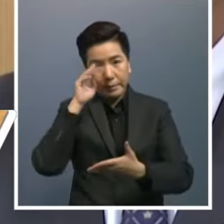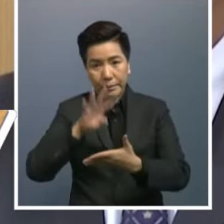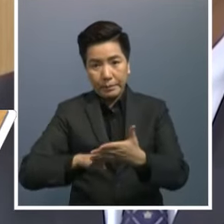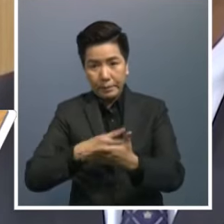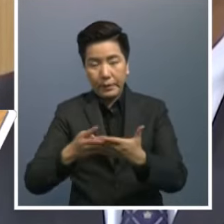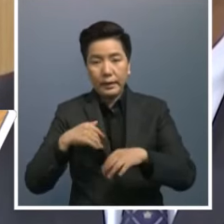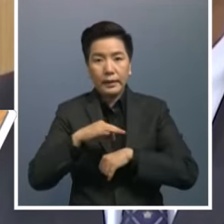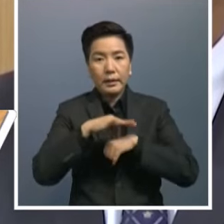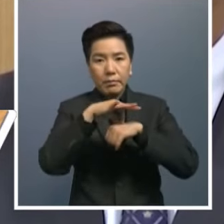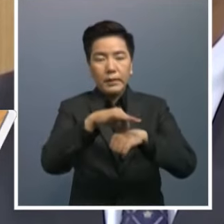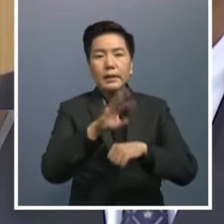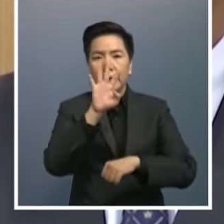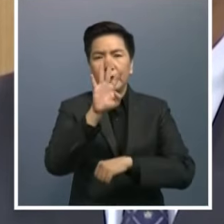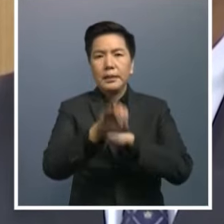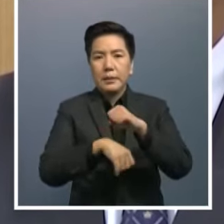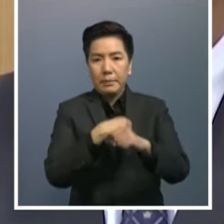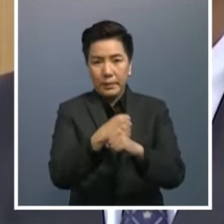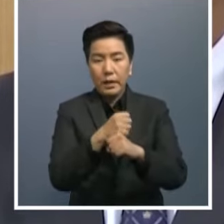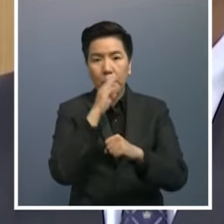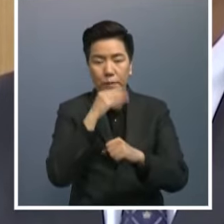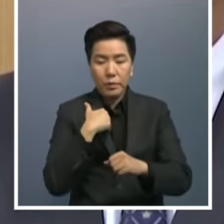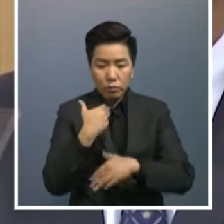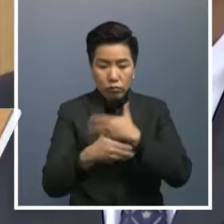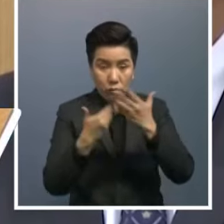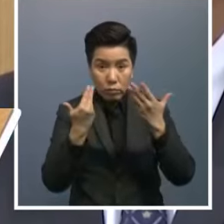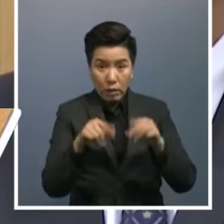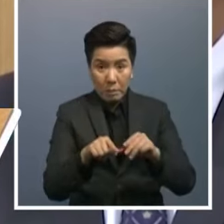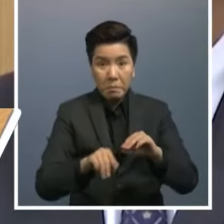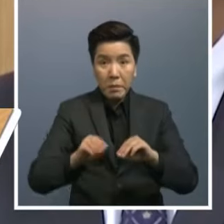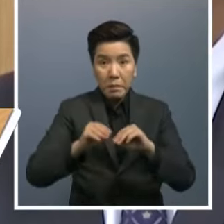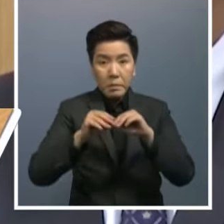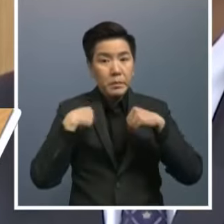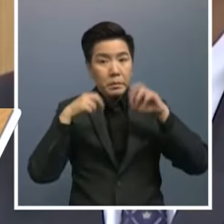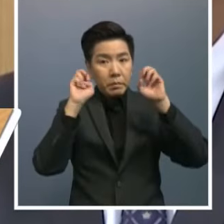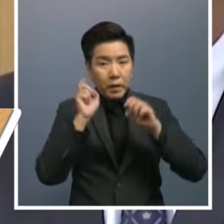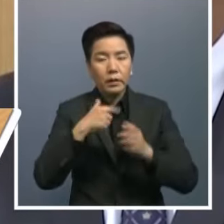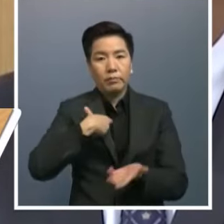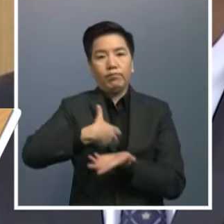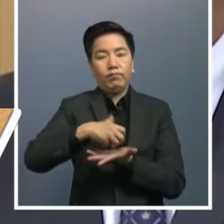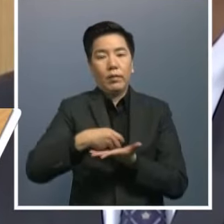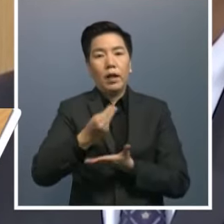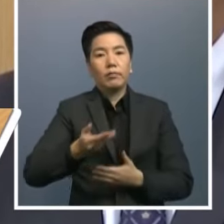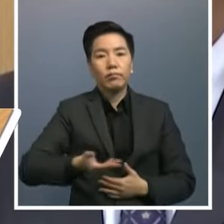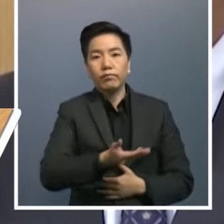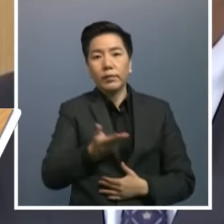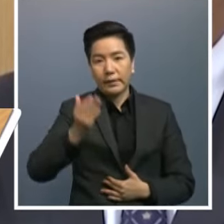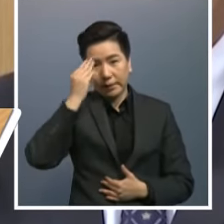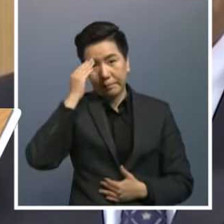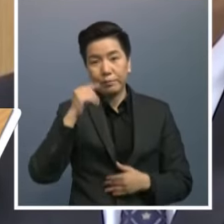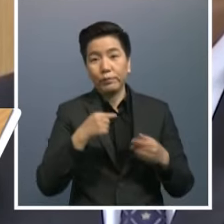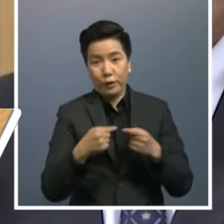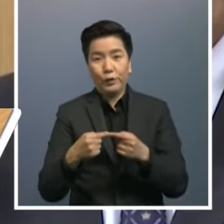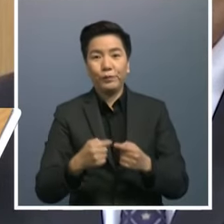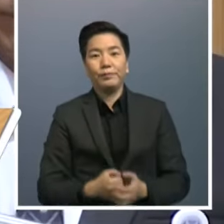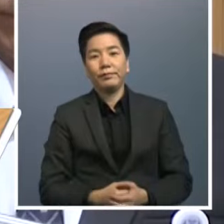ระในการดำรงตำแหน่ง4ปีทั้งนี้หากมีความคืบหน้าในประเด็นนี้เพิ่มเติมจะมานำเสนอให้รับทราบอีกครั้งหนึ่งครับ